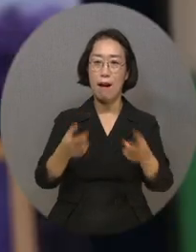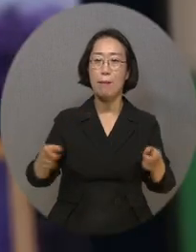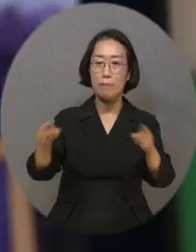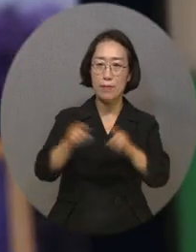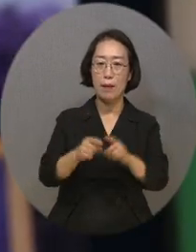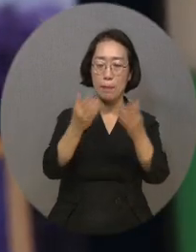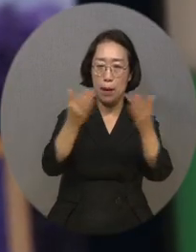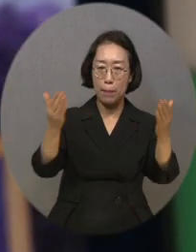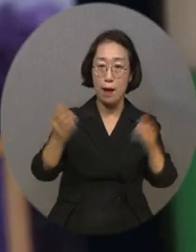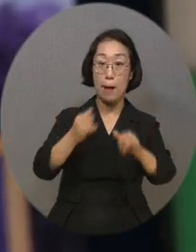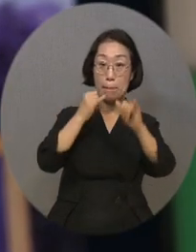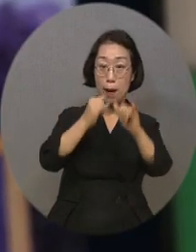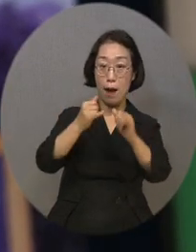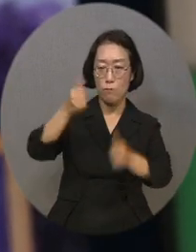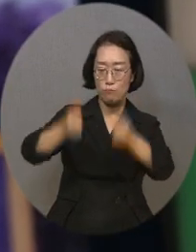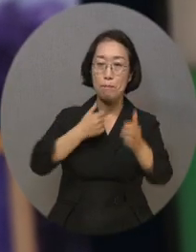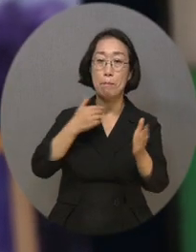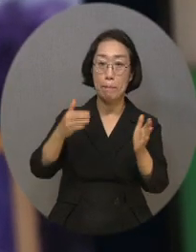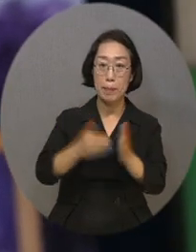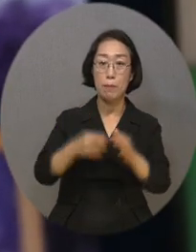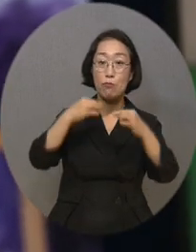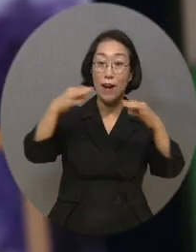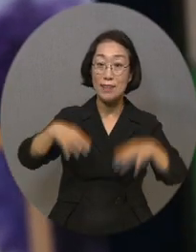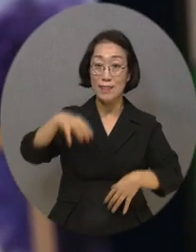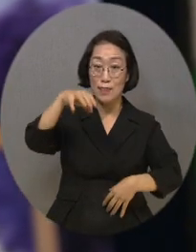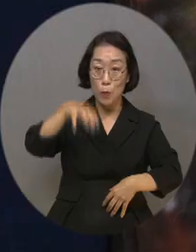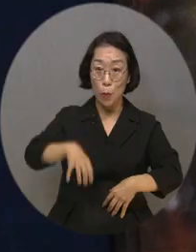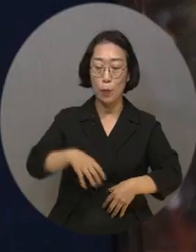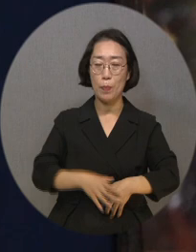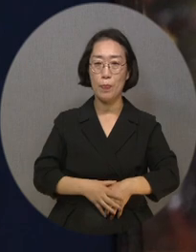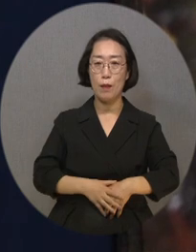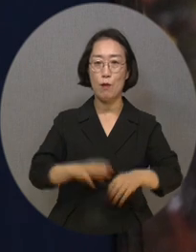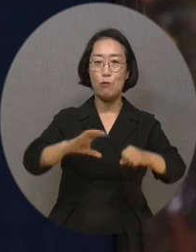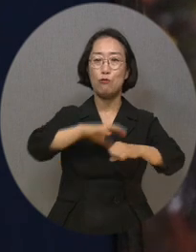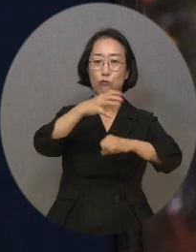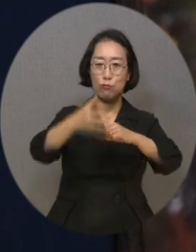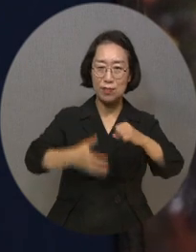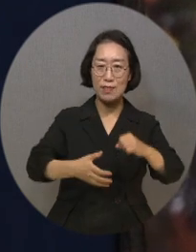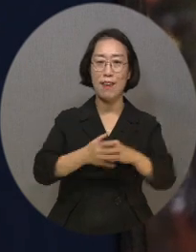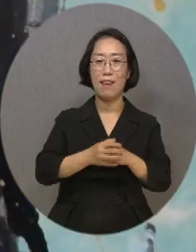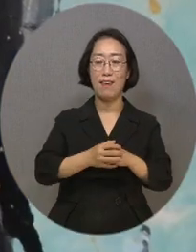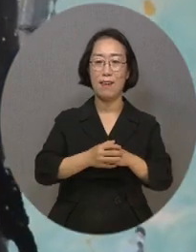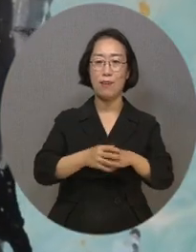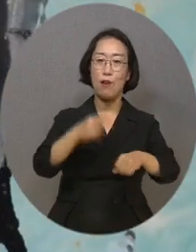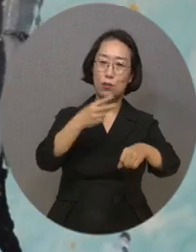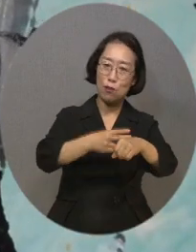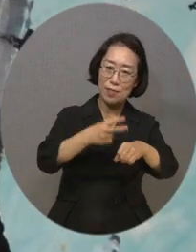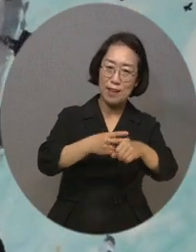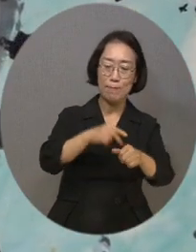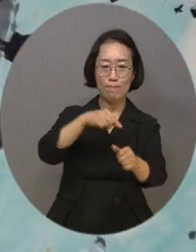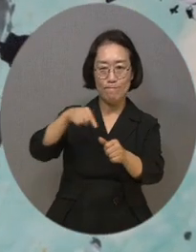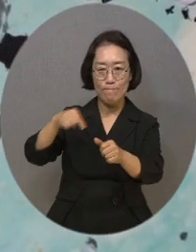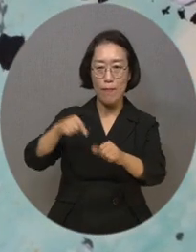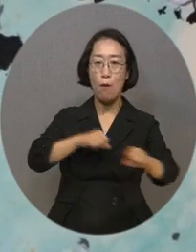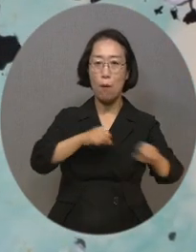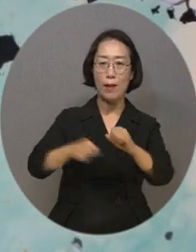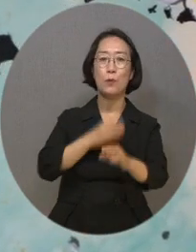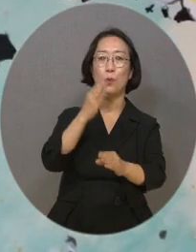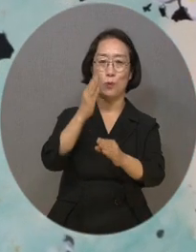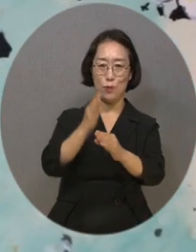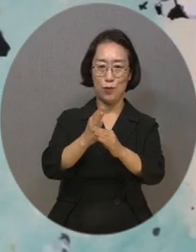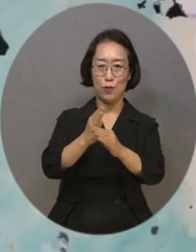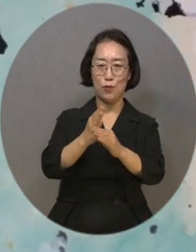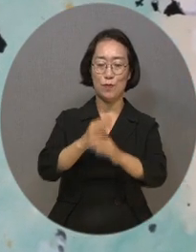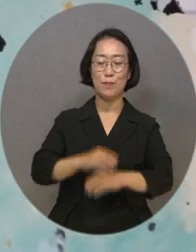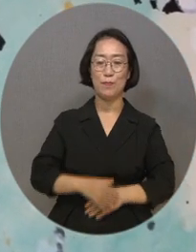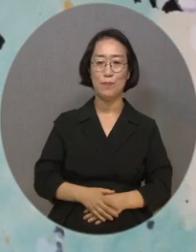신인작가상을 수상하고 프랑스 모레쉬르루앙 국제소화센터 강사로 왕성한 활동을 하고 있습니다.